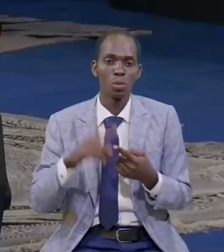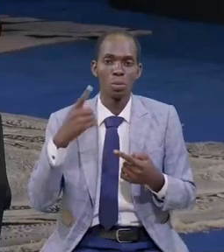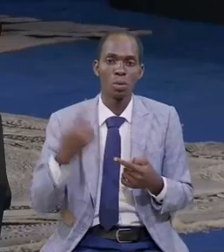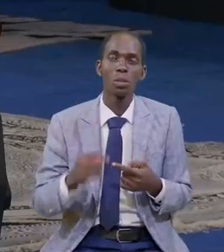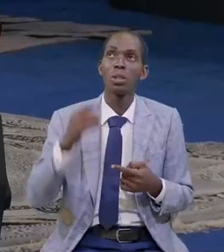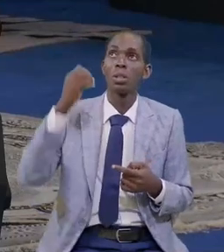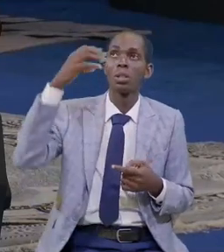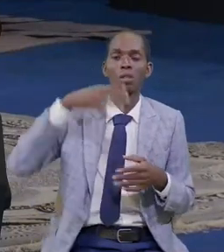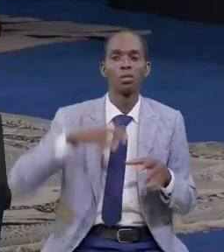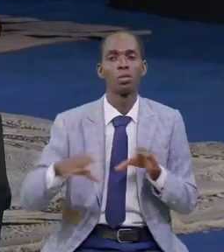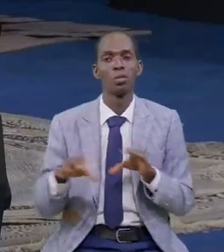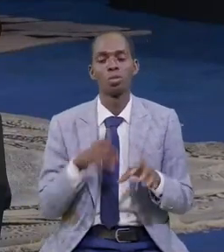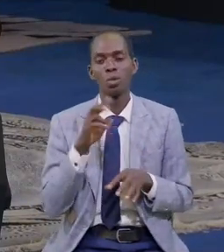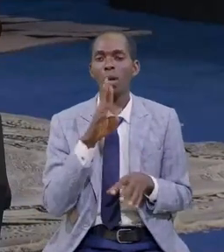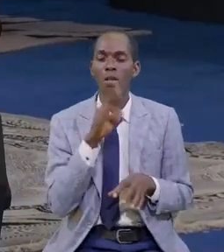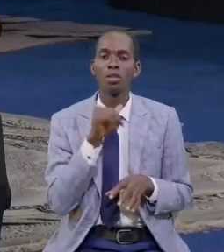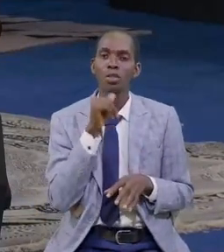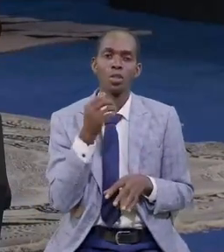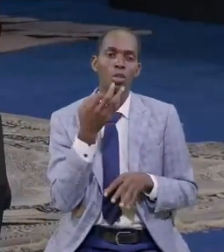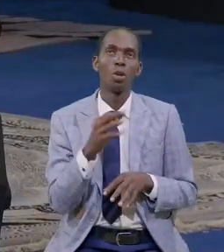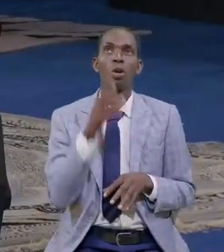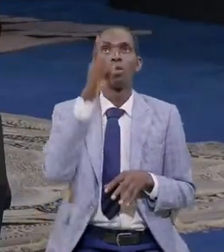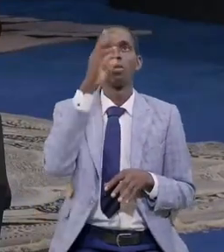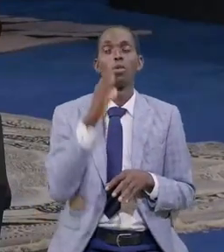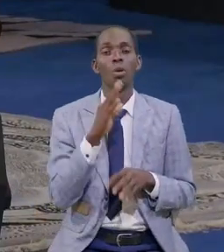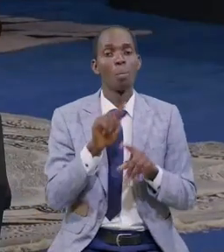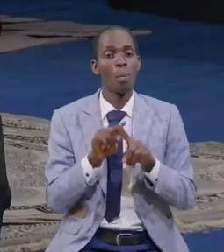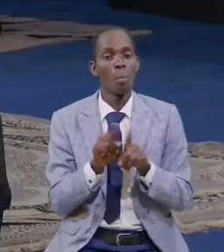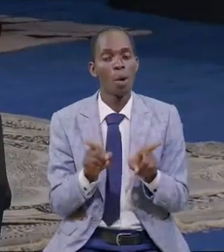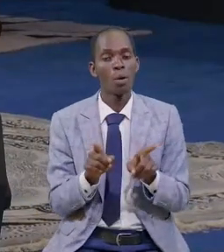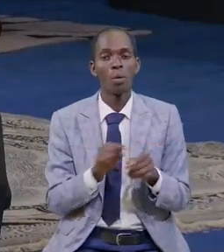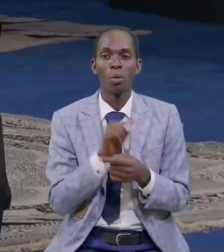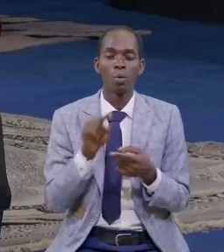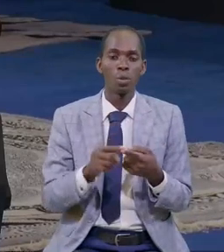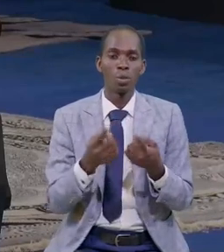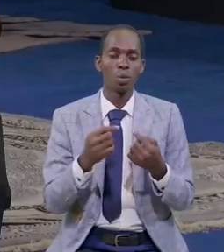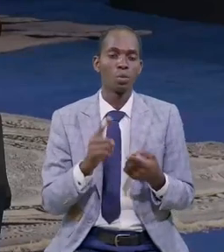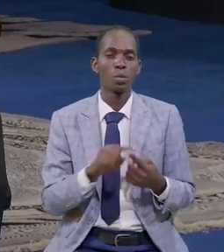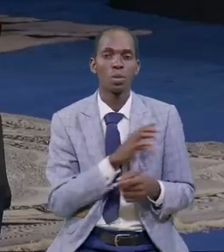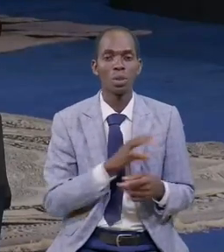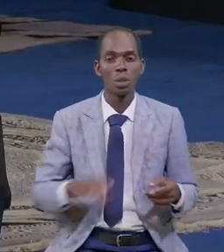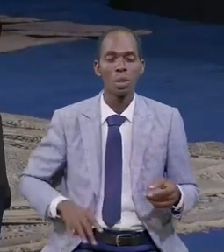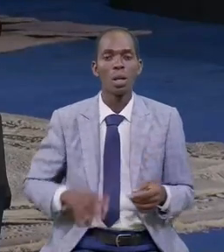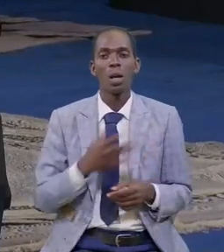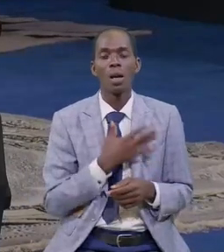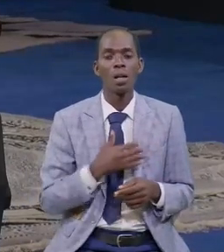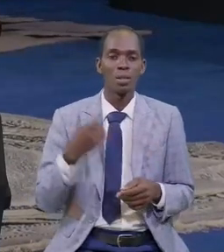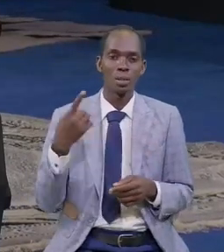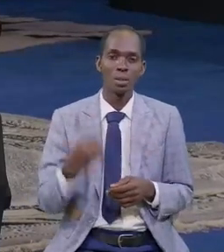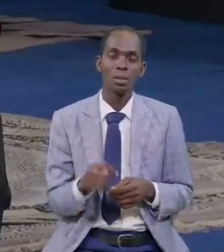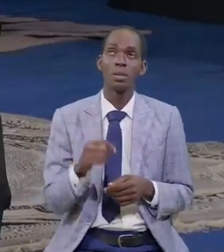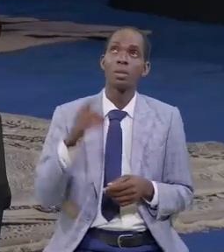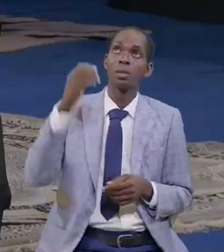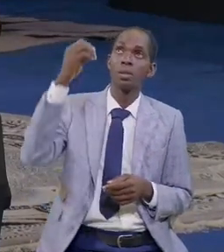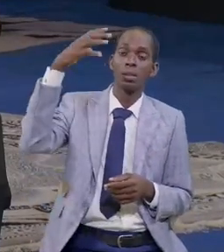font mais vous nêes pas de Dieu mais si vous venez à Christ et la lumière de Christ brille